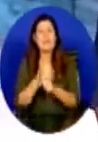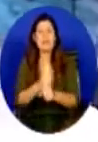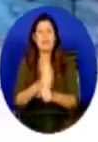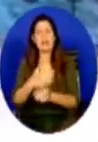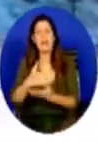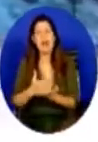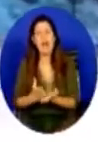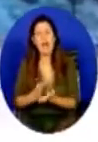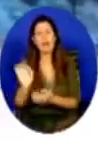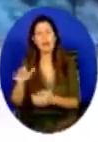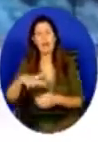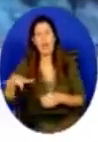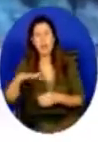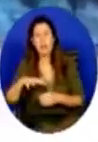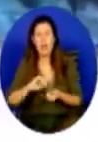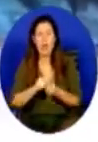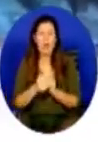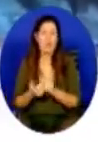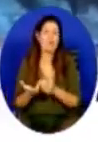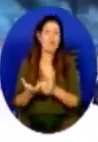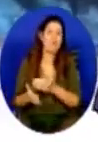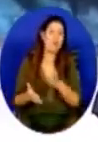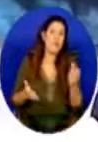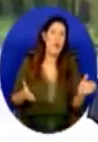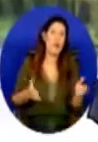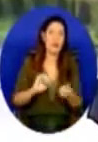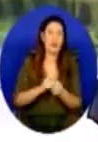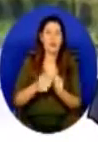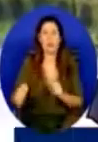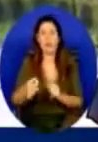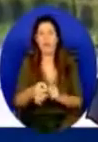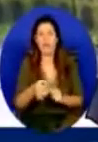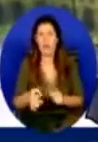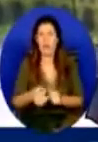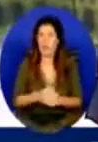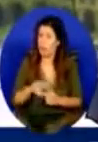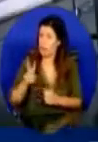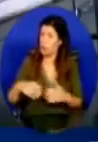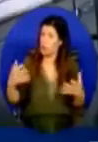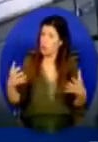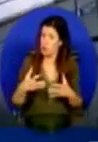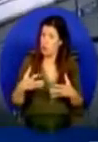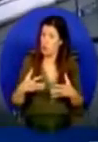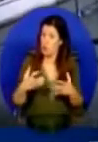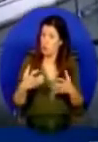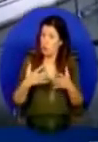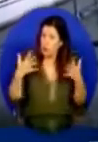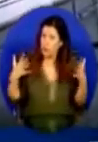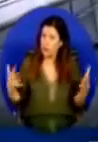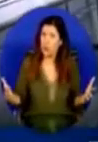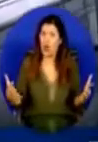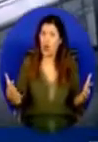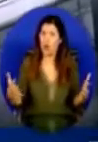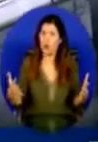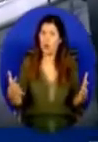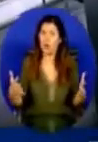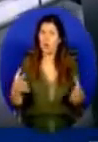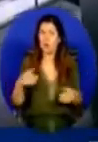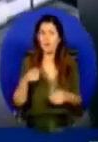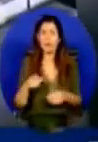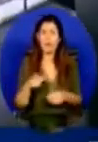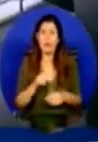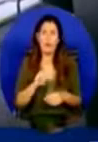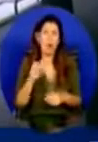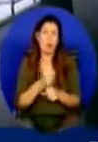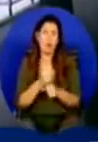שמאלנים, מייצגת אנשים מהפריפריה. למה? יש תנועות חברתיות גדולות שפועלות חברתי בפריפריה בלי הבחנה של